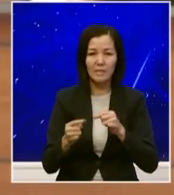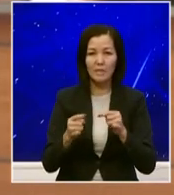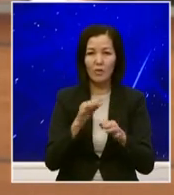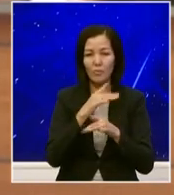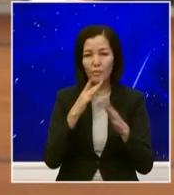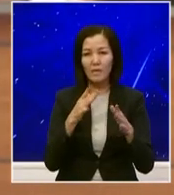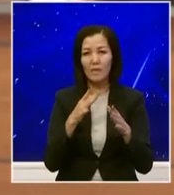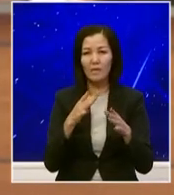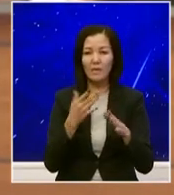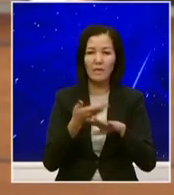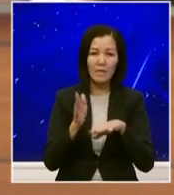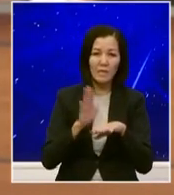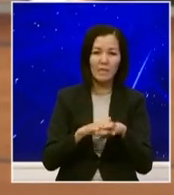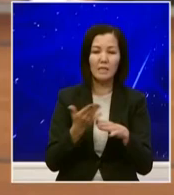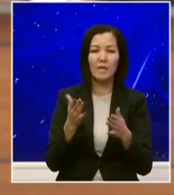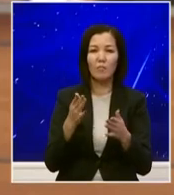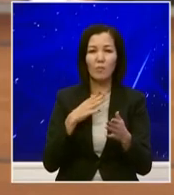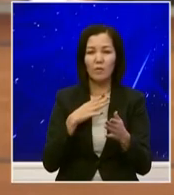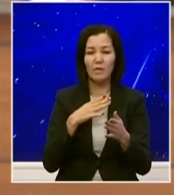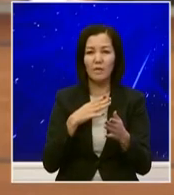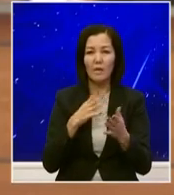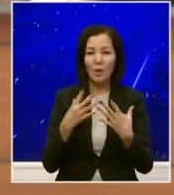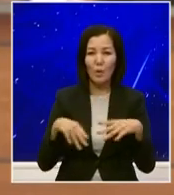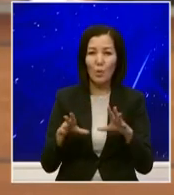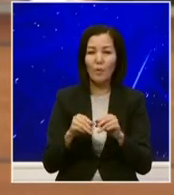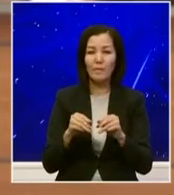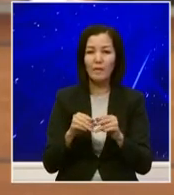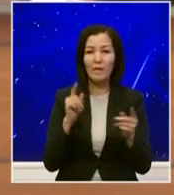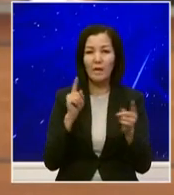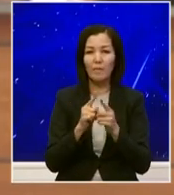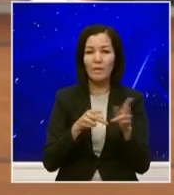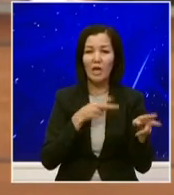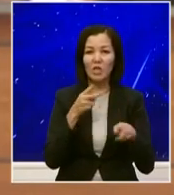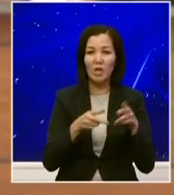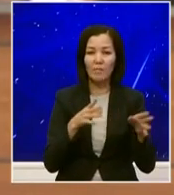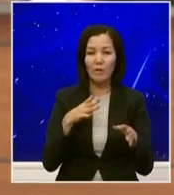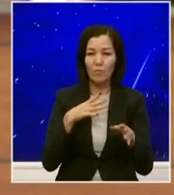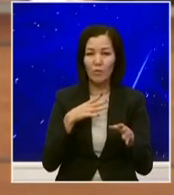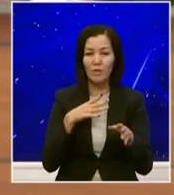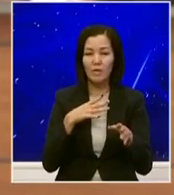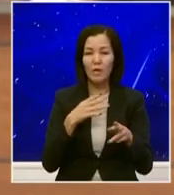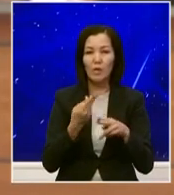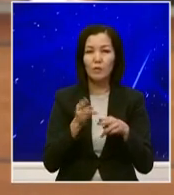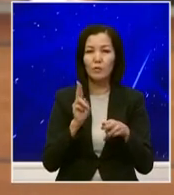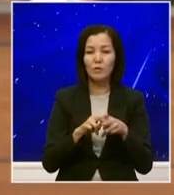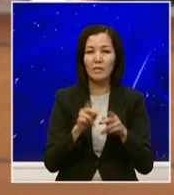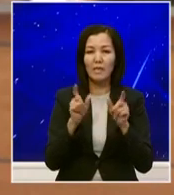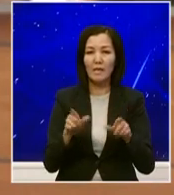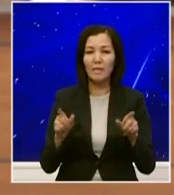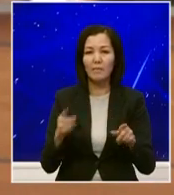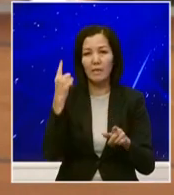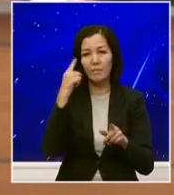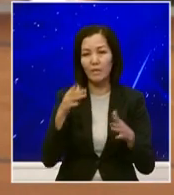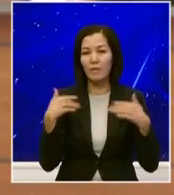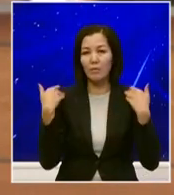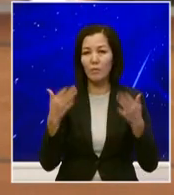қаншама өзіміздің қоғамдық қабылдауға бір наразылықтар түсті. Сондықтан сол адамдардың пікірі